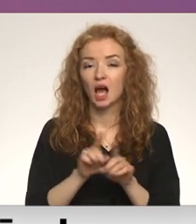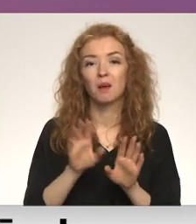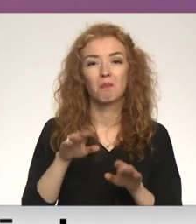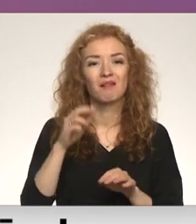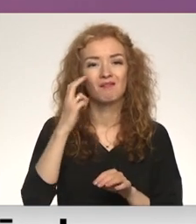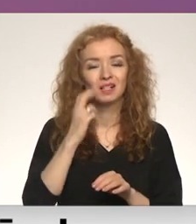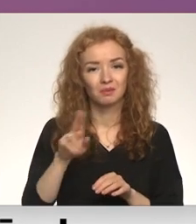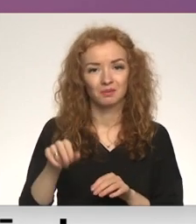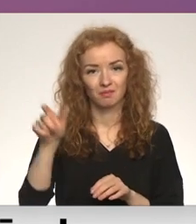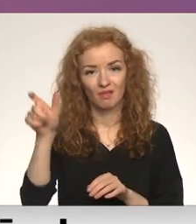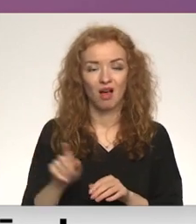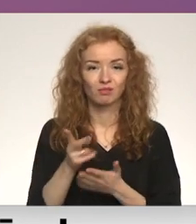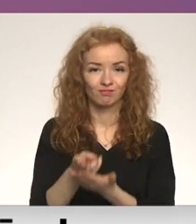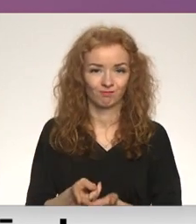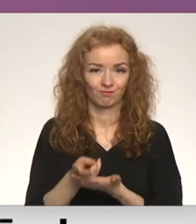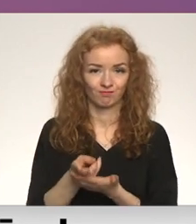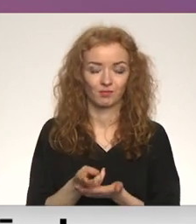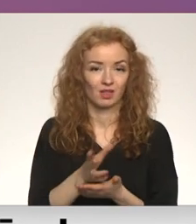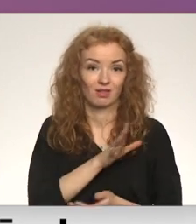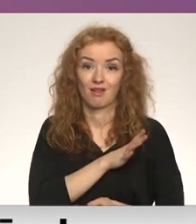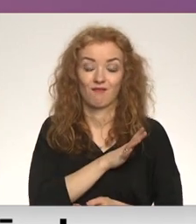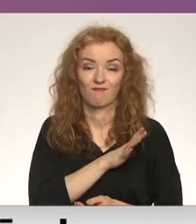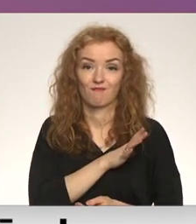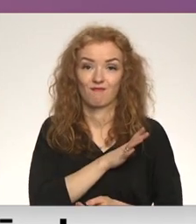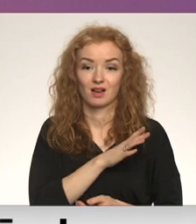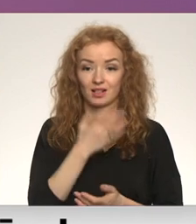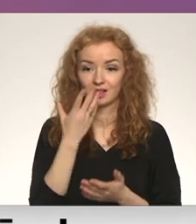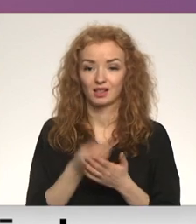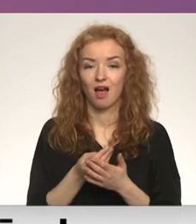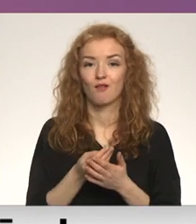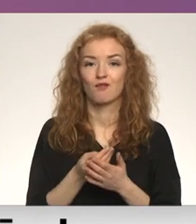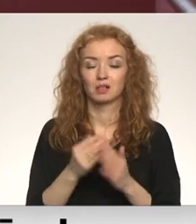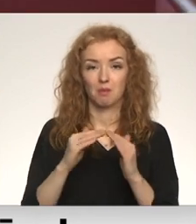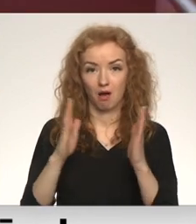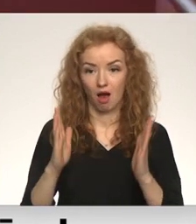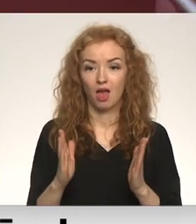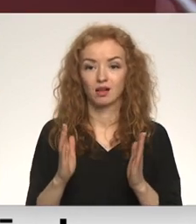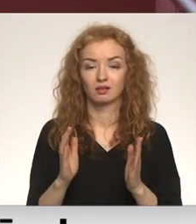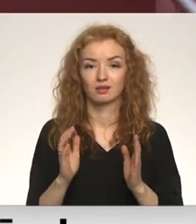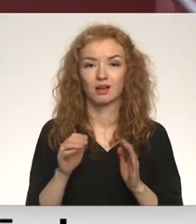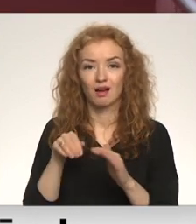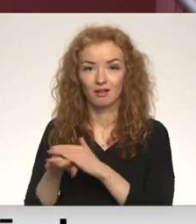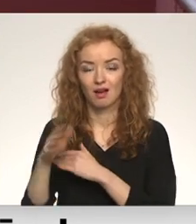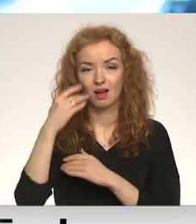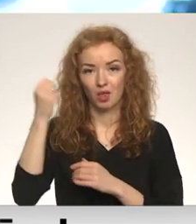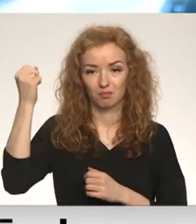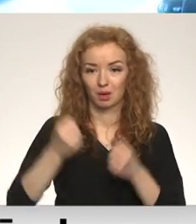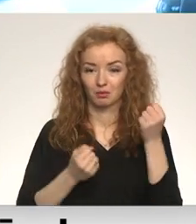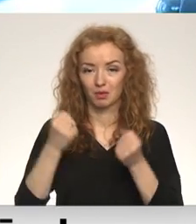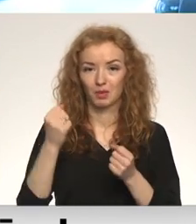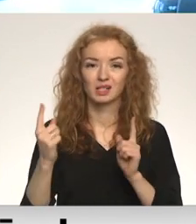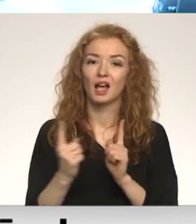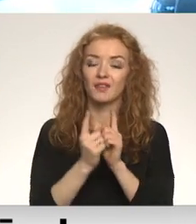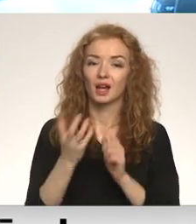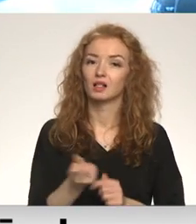cilvēkiem, kuri ir uz gultas, kuri nevarēs savus dzīvokļus, savas mājas atstāt, ka bumbas kritīs. Satikos